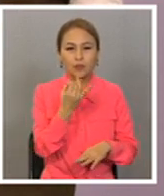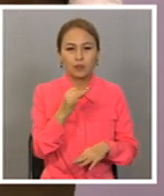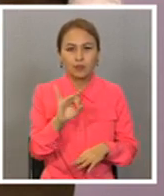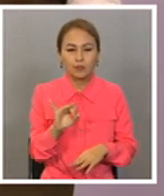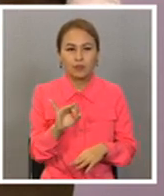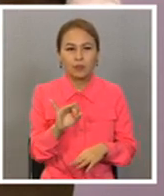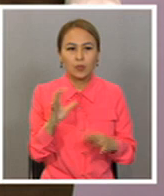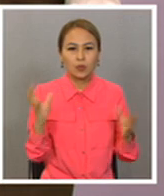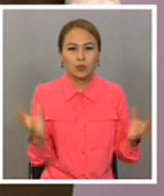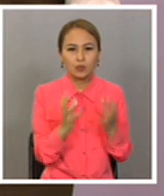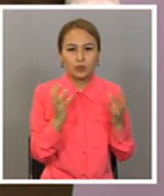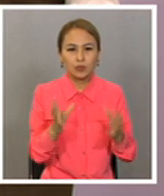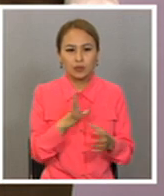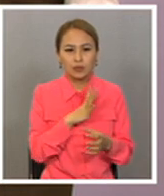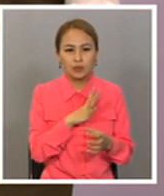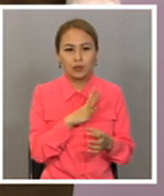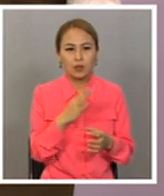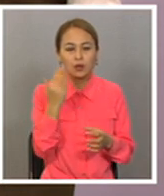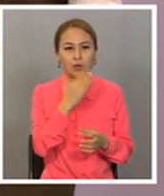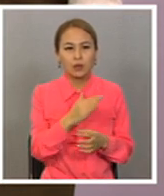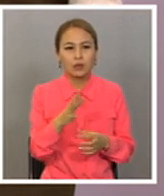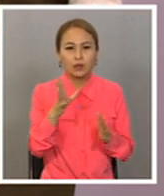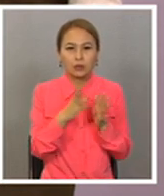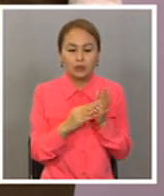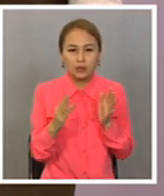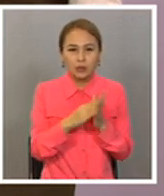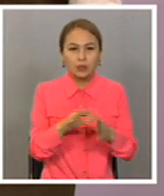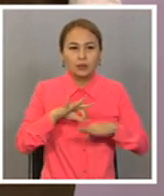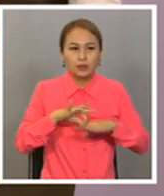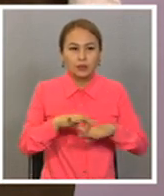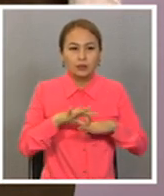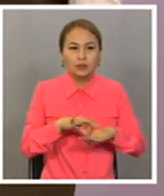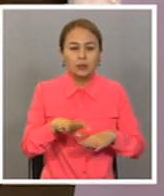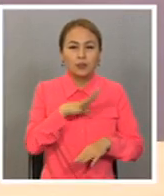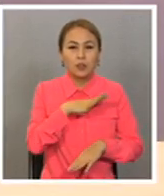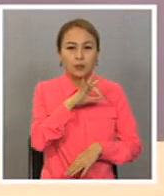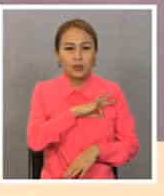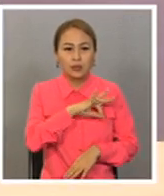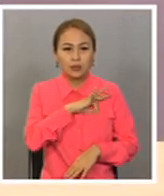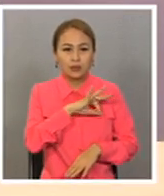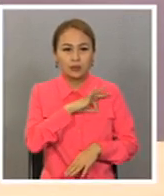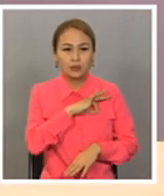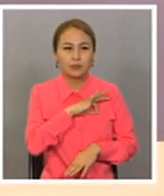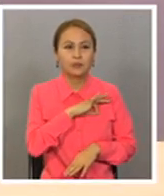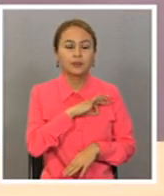Қойды өсірді. Қойдың жүні мен терісін пайдаланды.